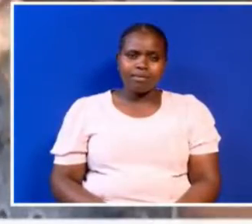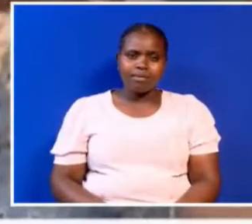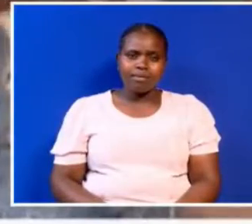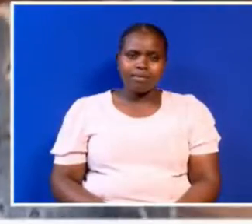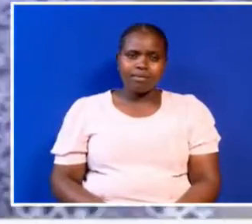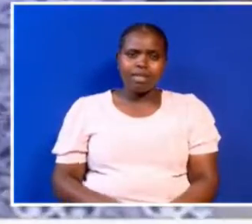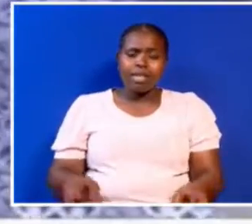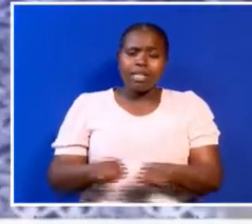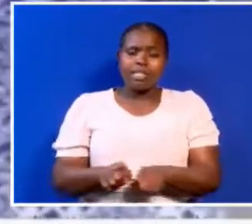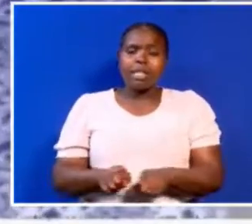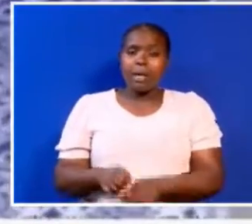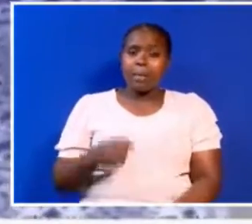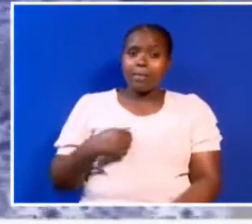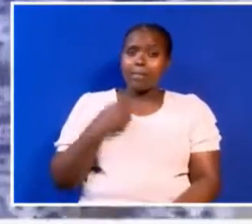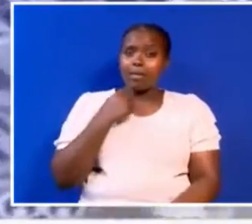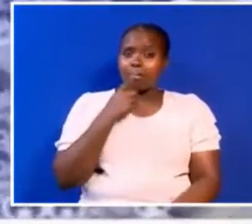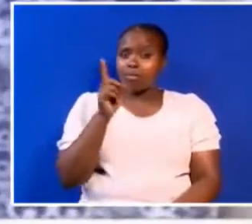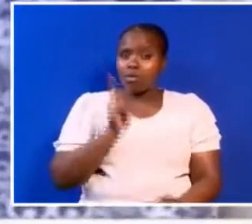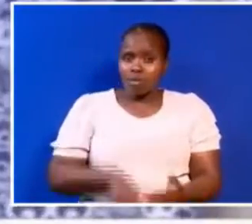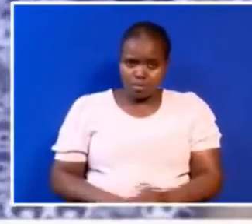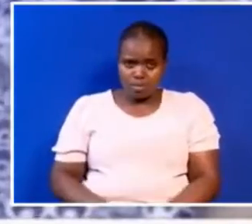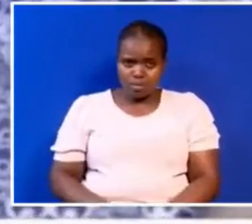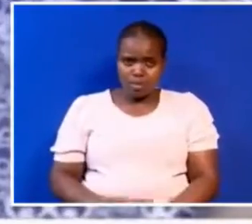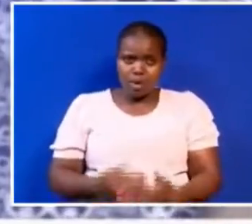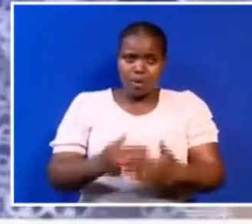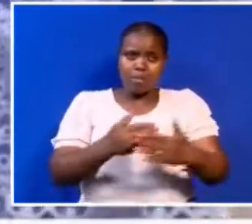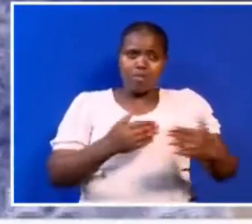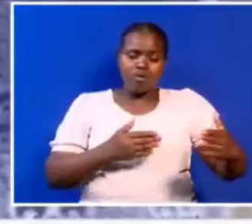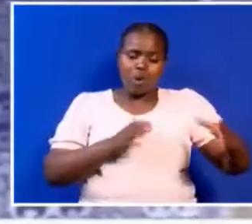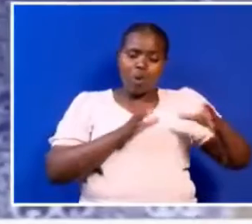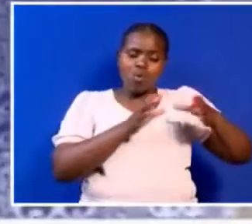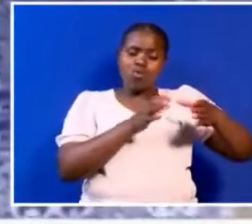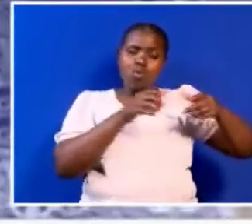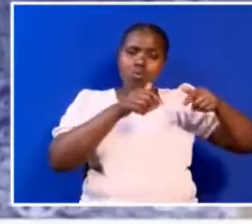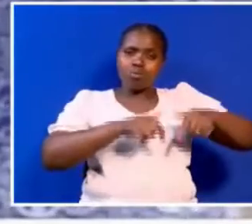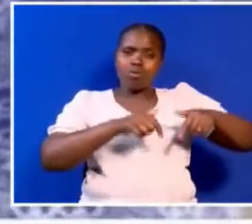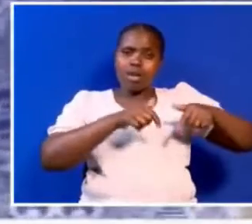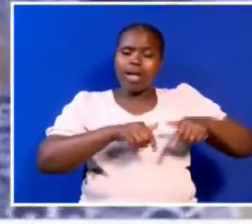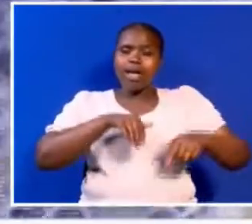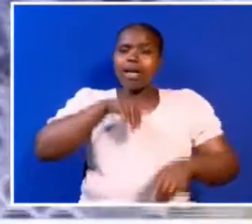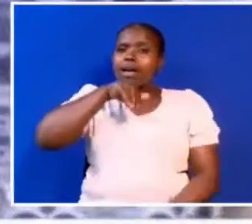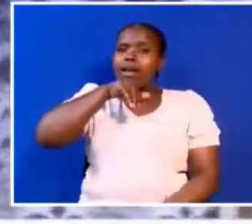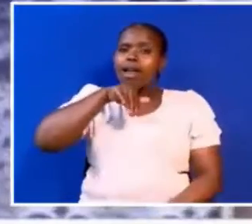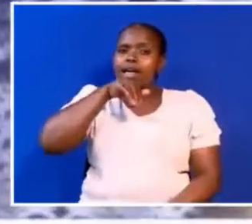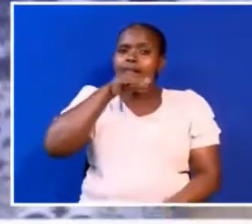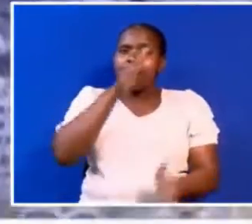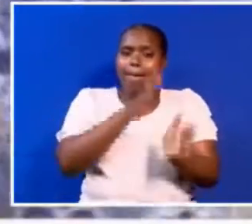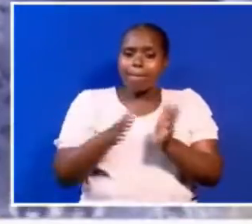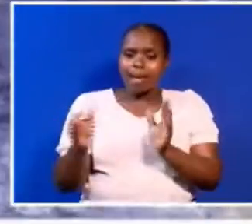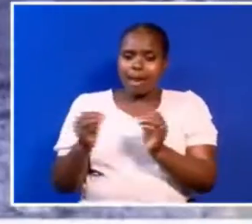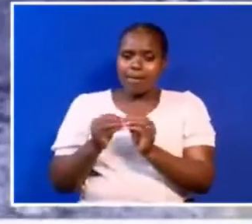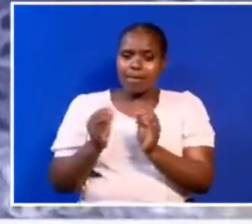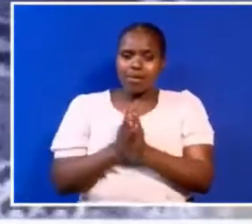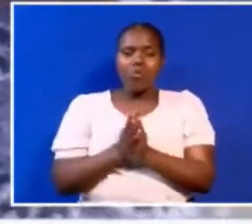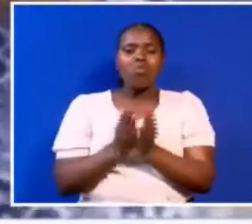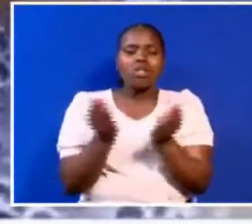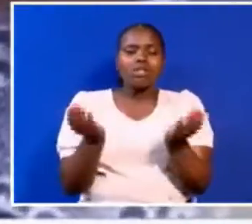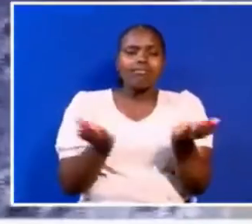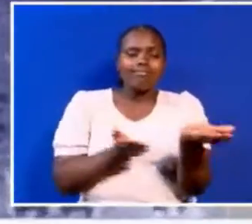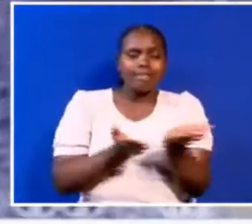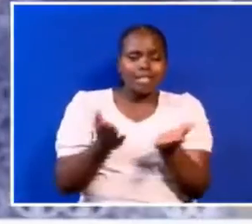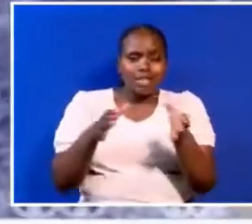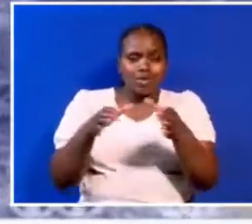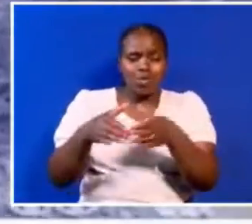Na mimi nataka kusema hivi, kabla ya msafara wa leo, Raila aliandaa kikao na wafanyabiashara eneo la